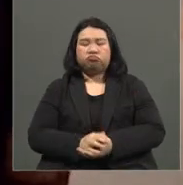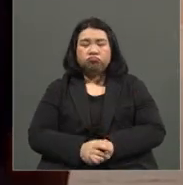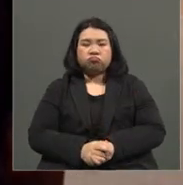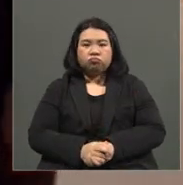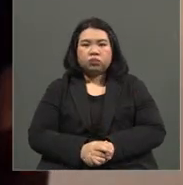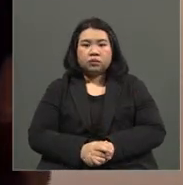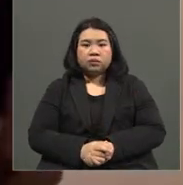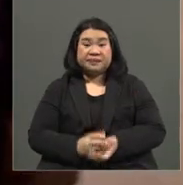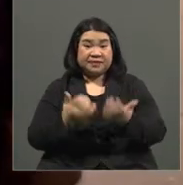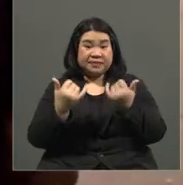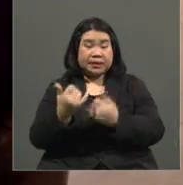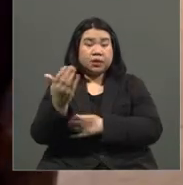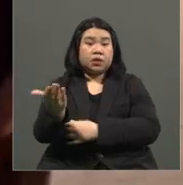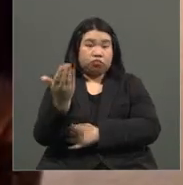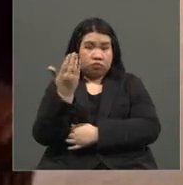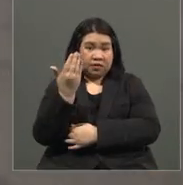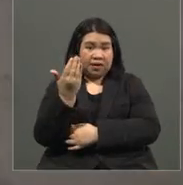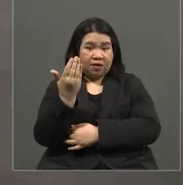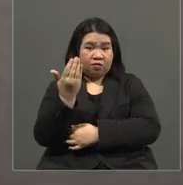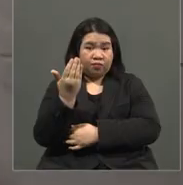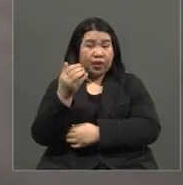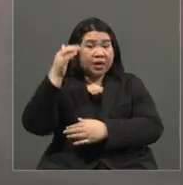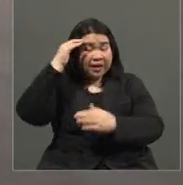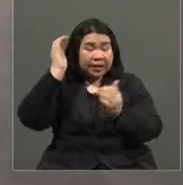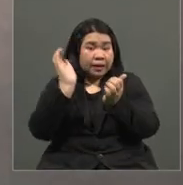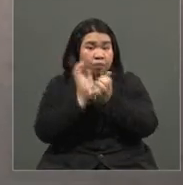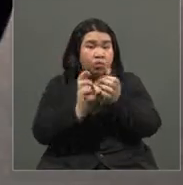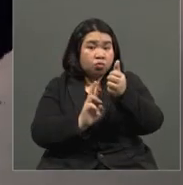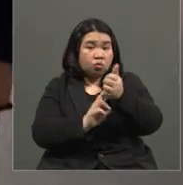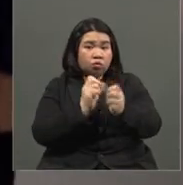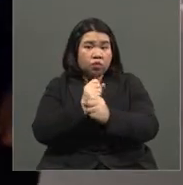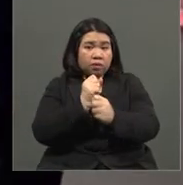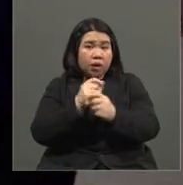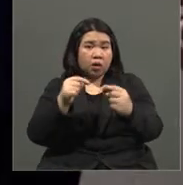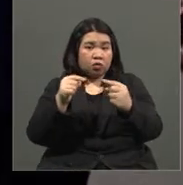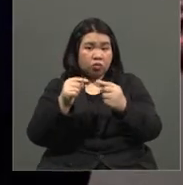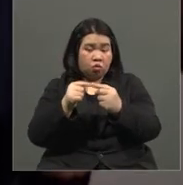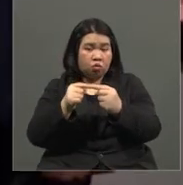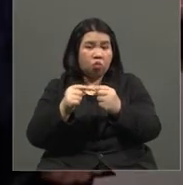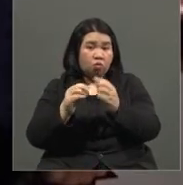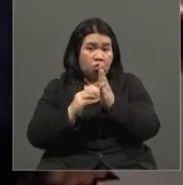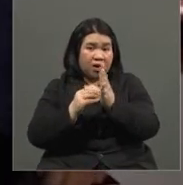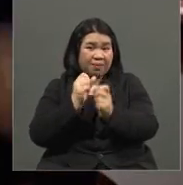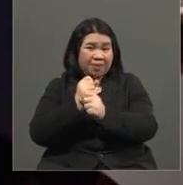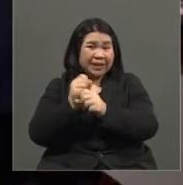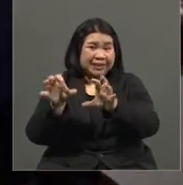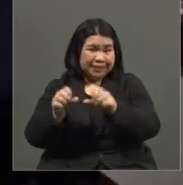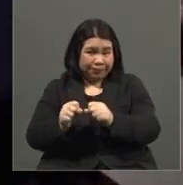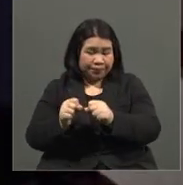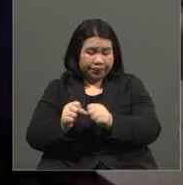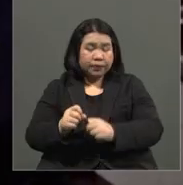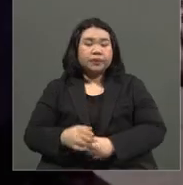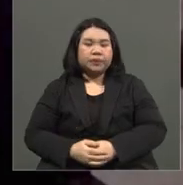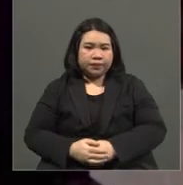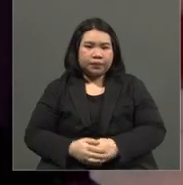ครับขณะที่เช้าวันนี้ครับพันตำรวจเอกอเนกเตาสุภาพรองผู้บังคับการกองปราบปรามก็เปิดเผยนะครับว่าจากการสอบปากคำ